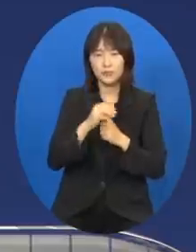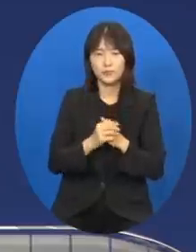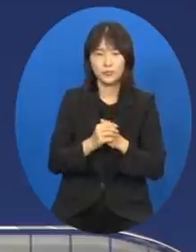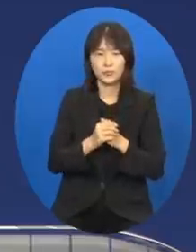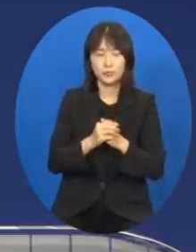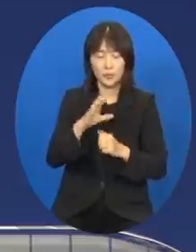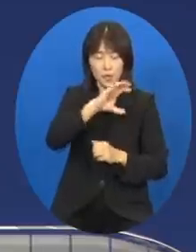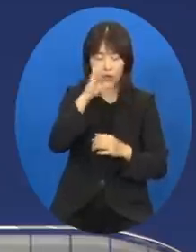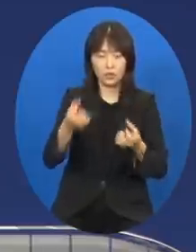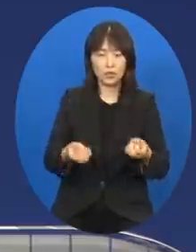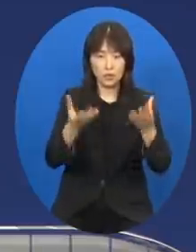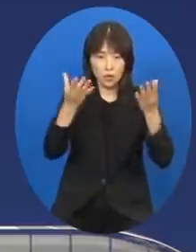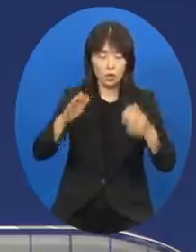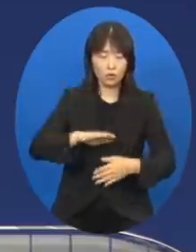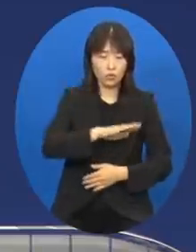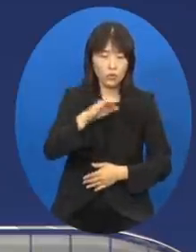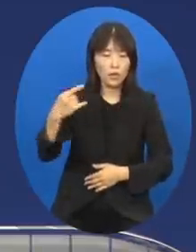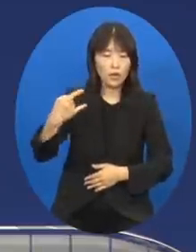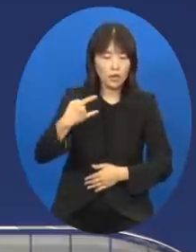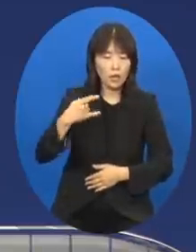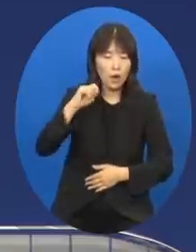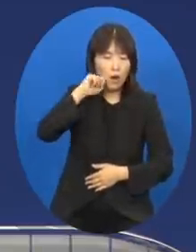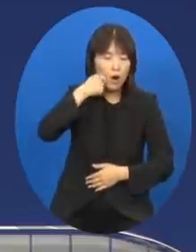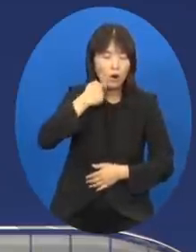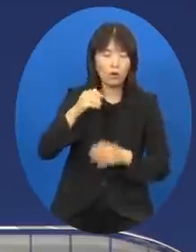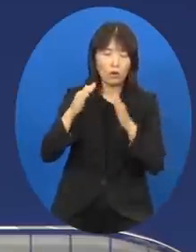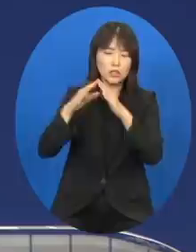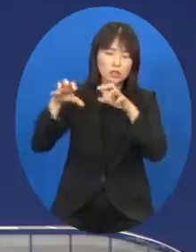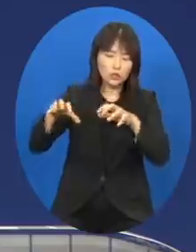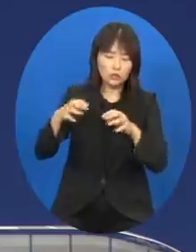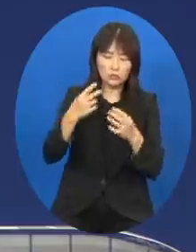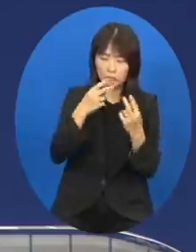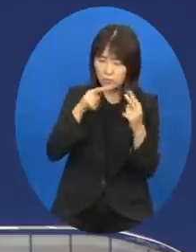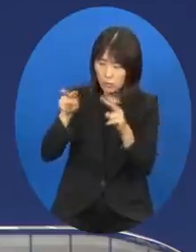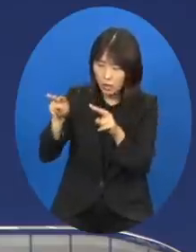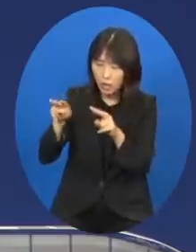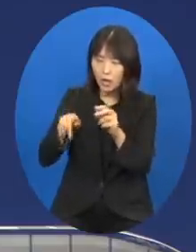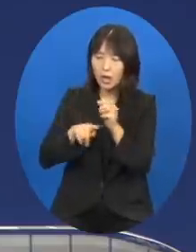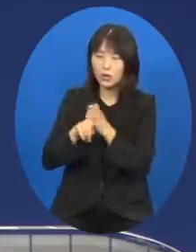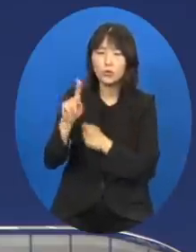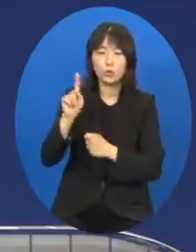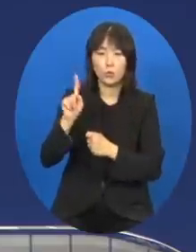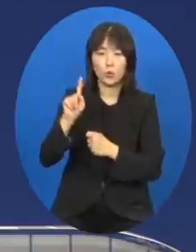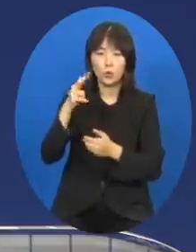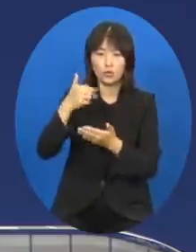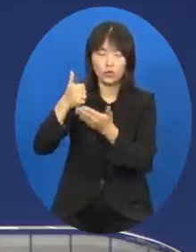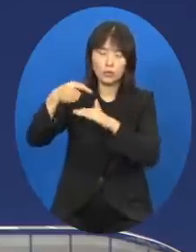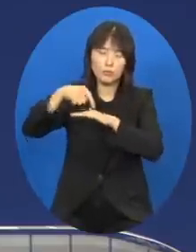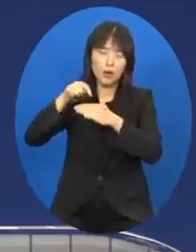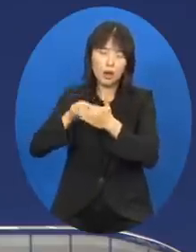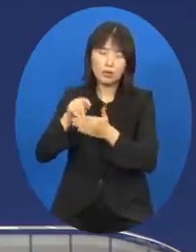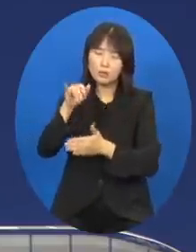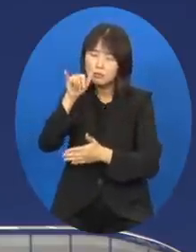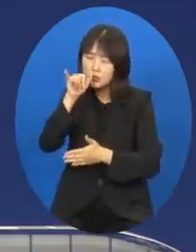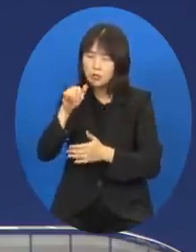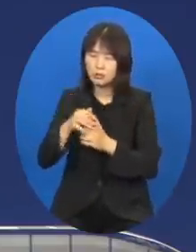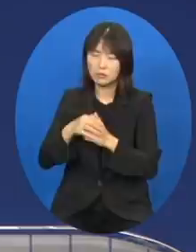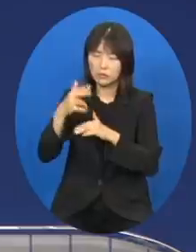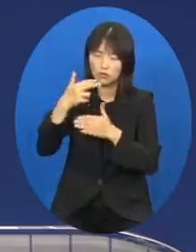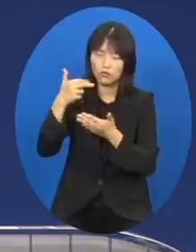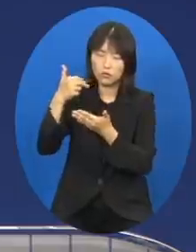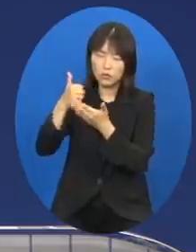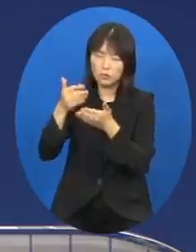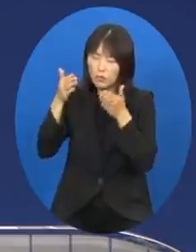성탄절에 우리로 하여금 어려운 이웃을 돌아보게 하는 이유는 주님의 마음이 가 있는 그 사람들에게도 기쁨을